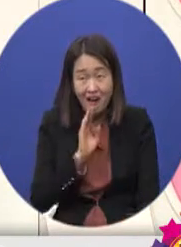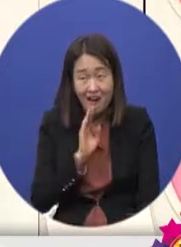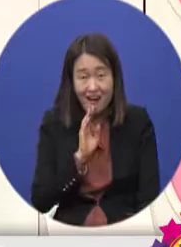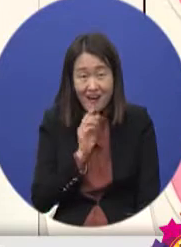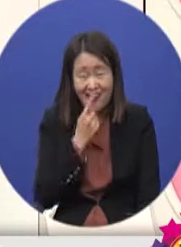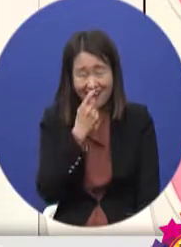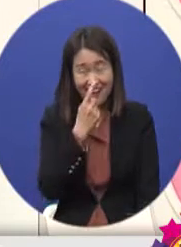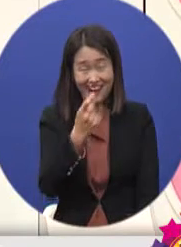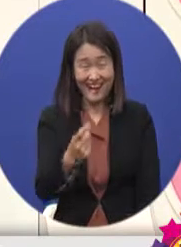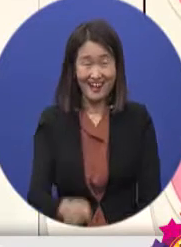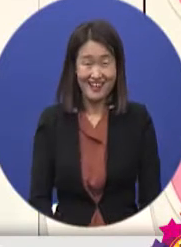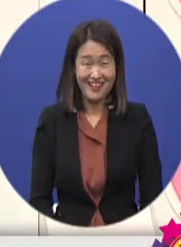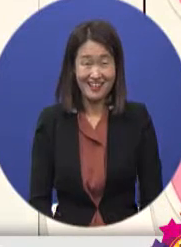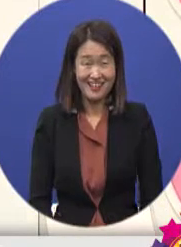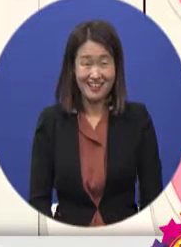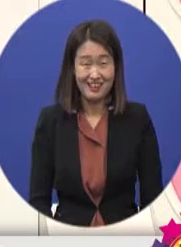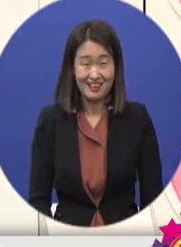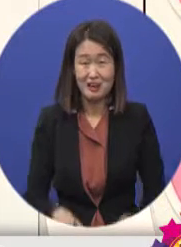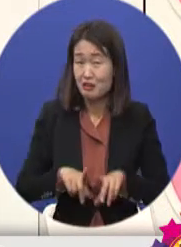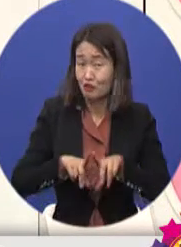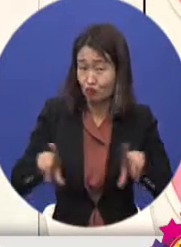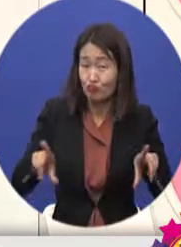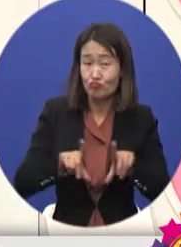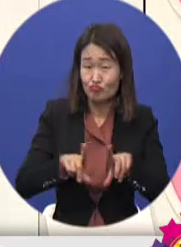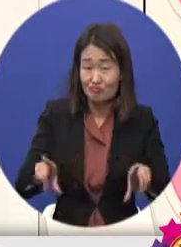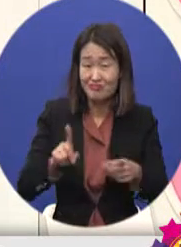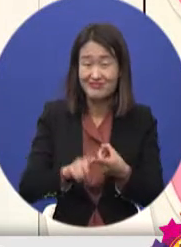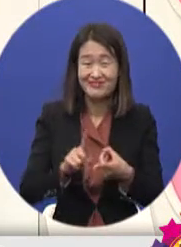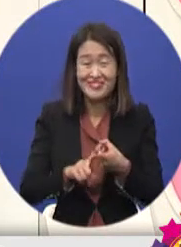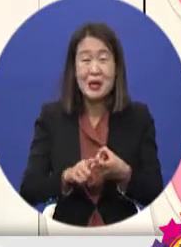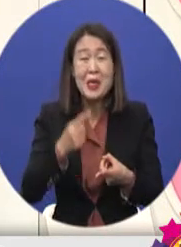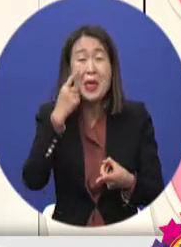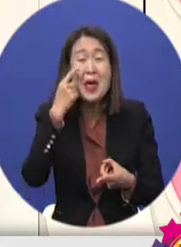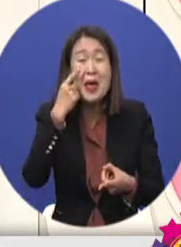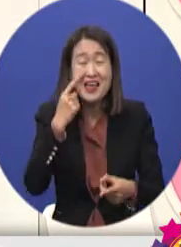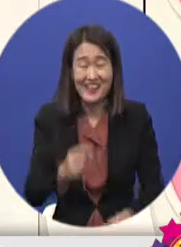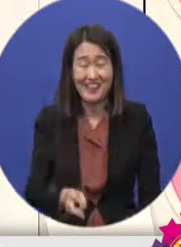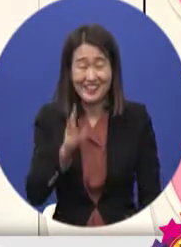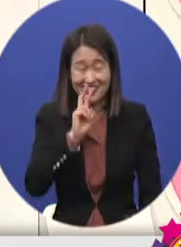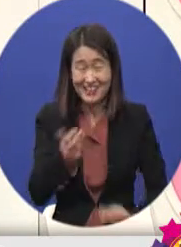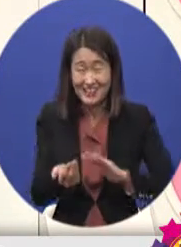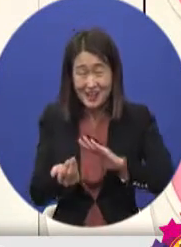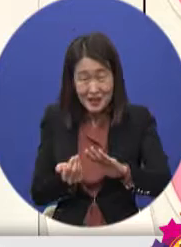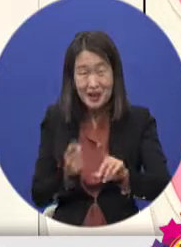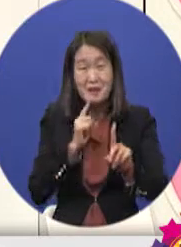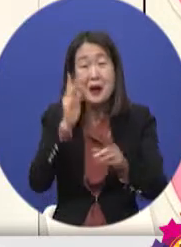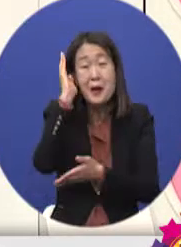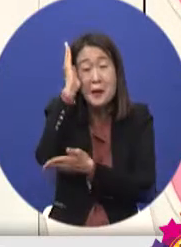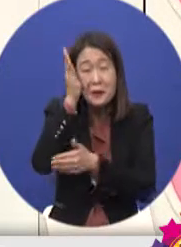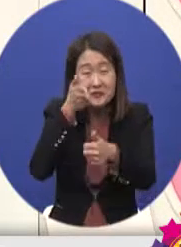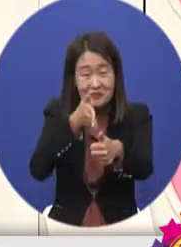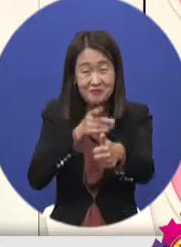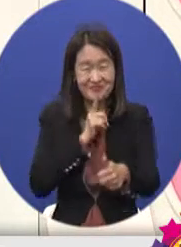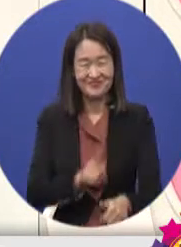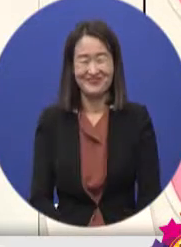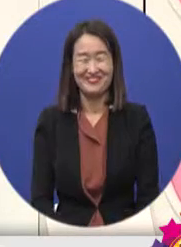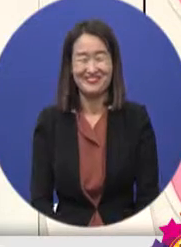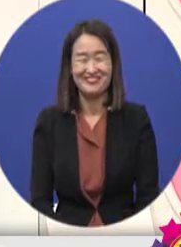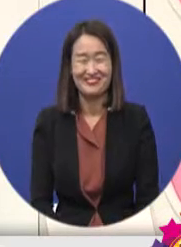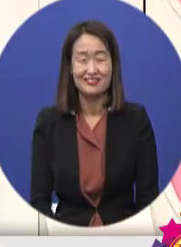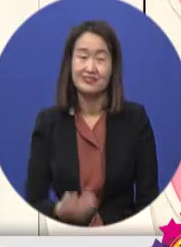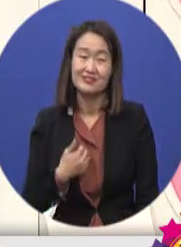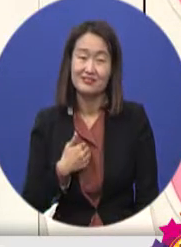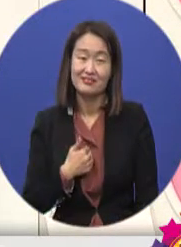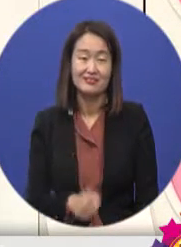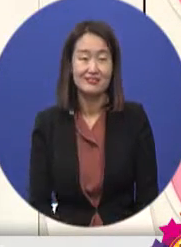예. 멋쟁이시네요. 그러면 그 평상시 하던 것을 짧게 예. 노래하시기 전에 한 말씀 하시고 노래를 듣겠습니다. 예,